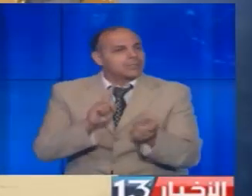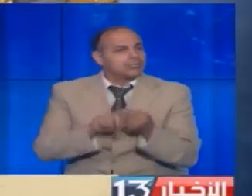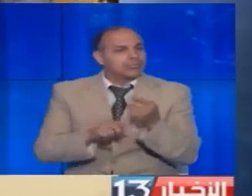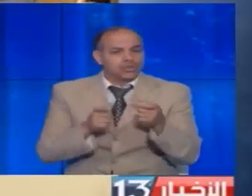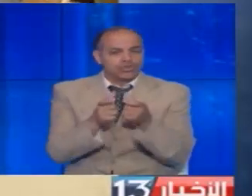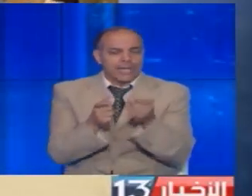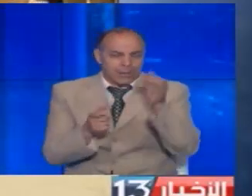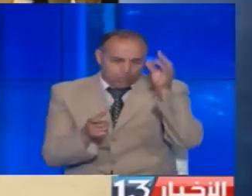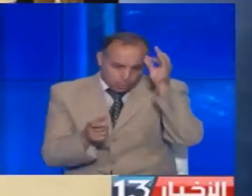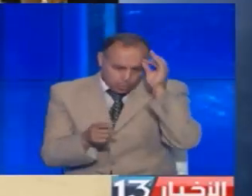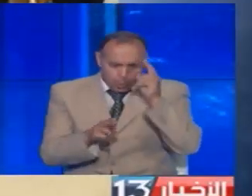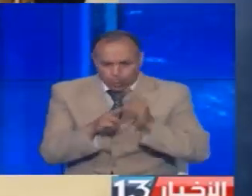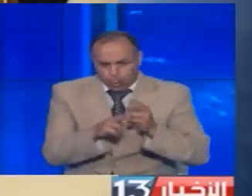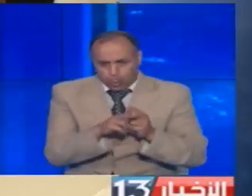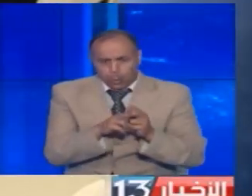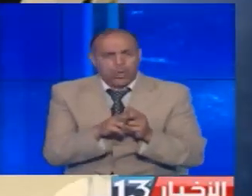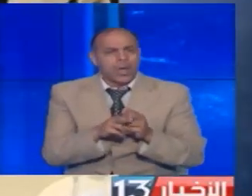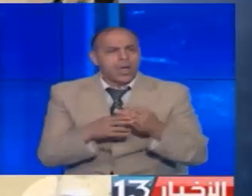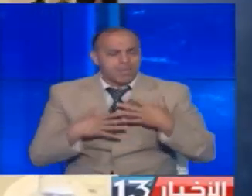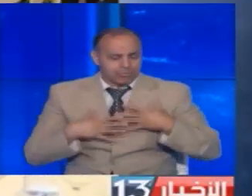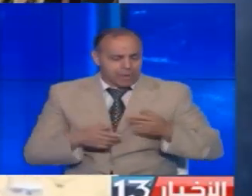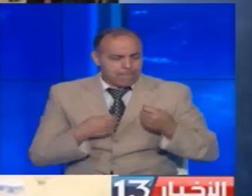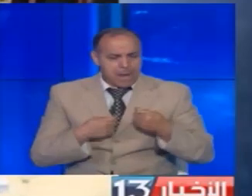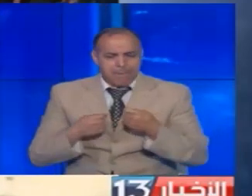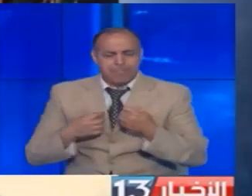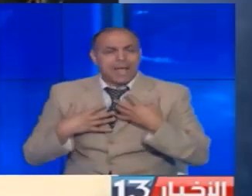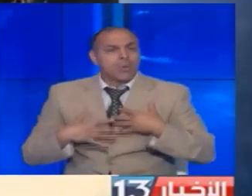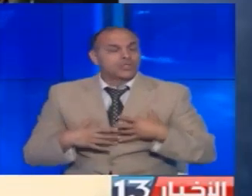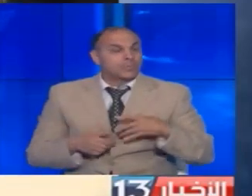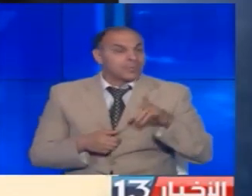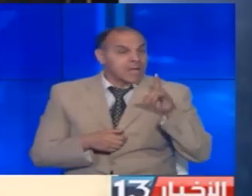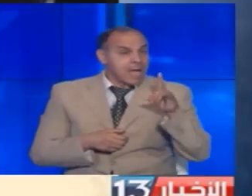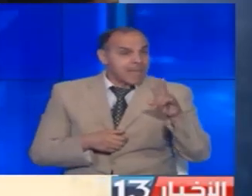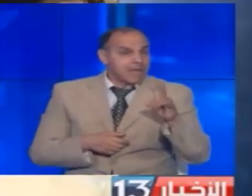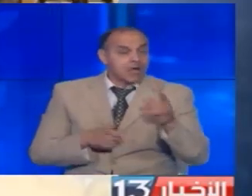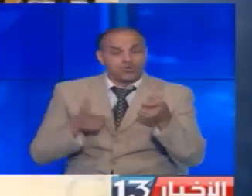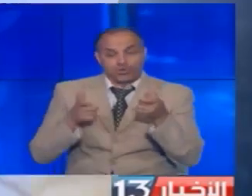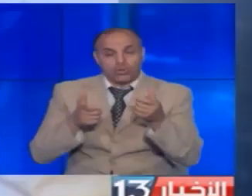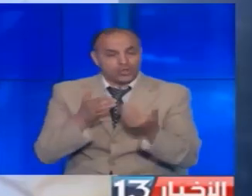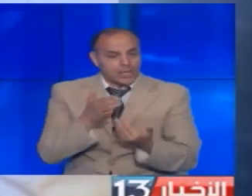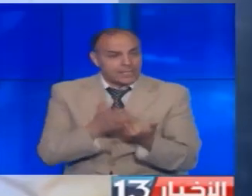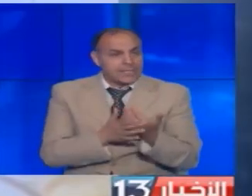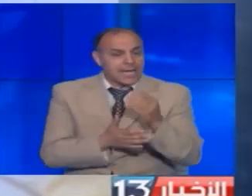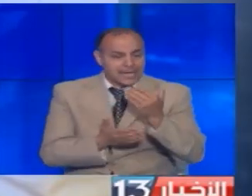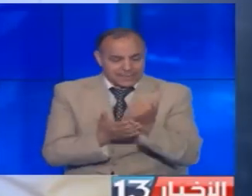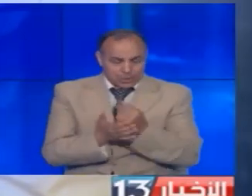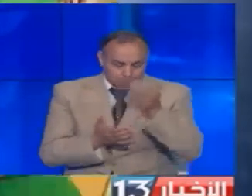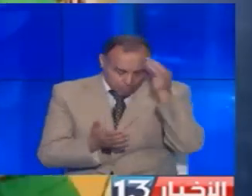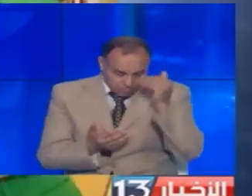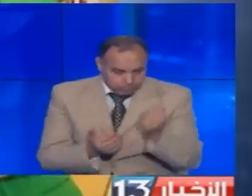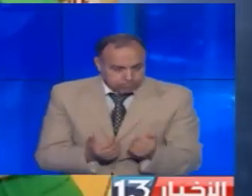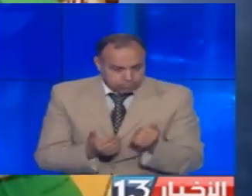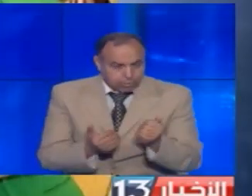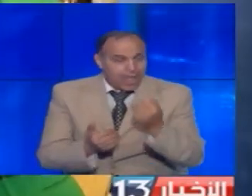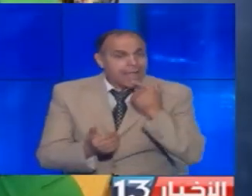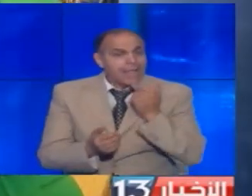المؤسسات التونسية منذ عقود في منتجات المناولة في قطاع نسيج، ما يوفر فرصا جديدة للاقتصاد التونسي، مسار تعول فيه